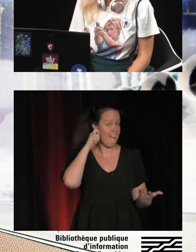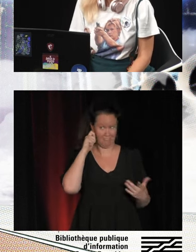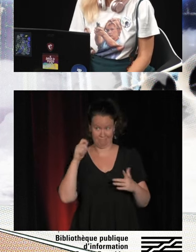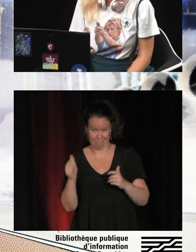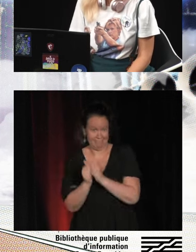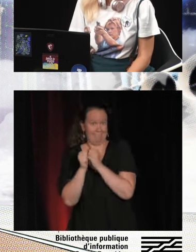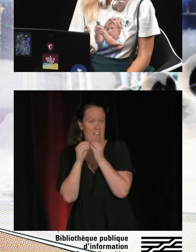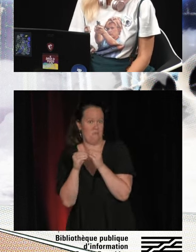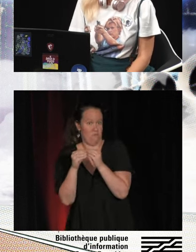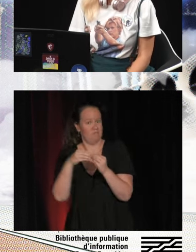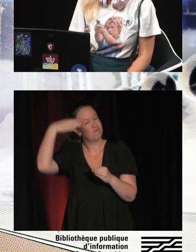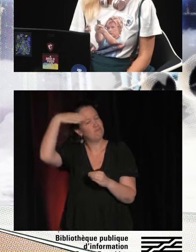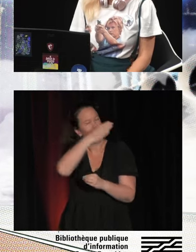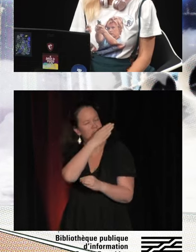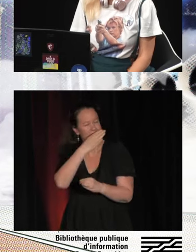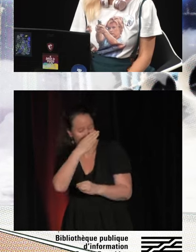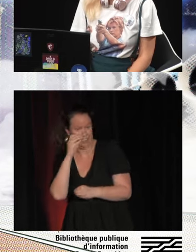Tintin...